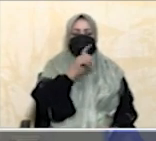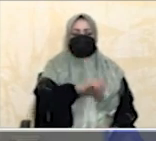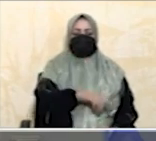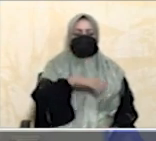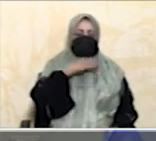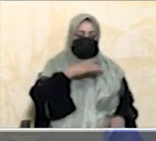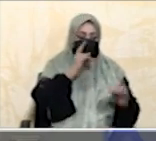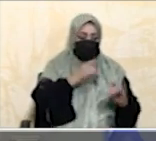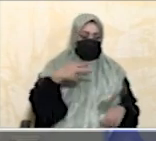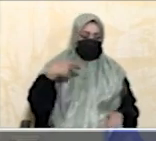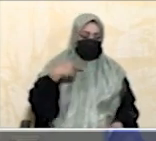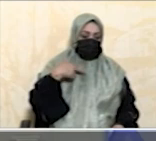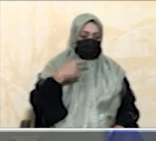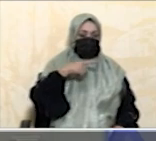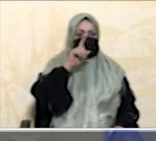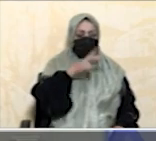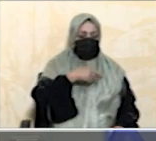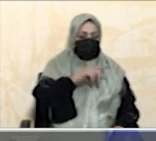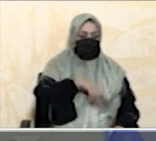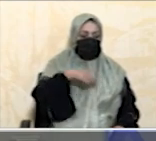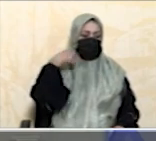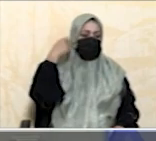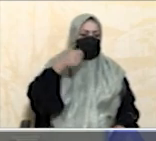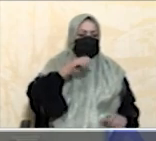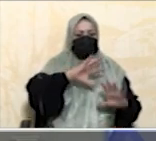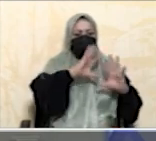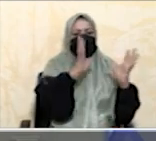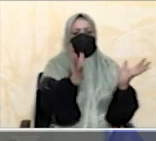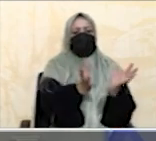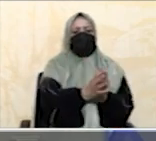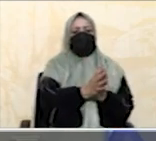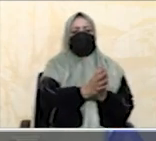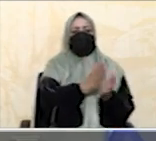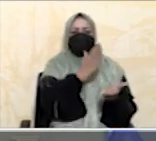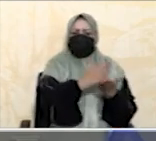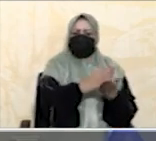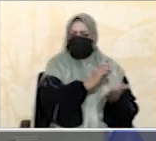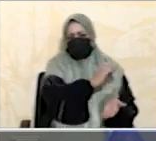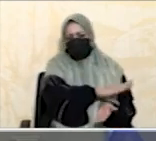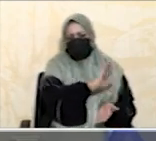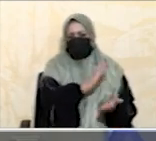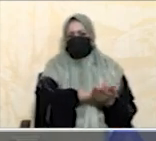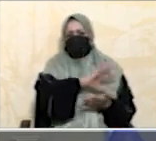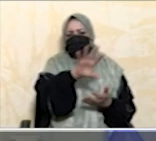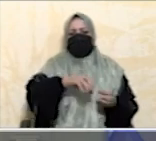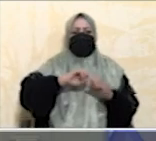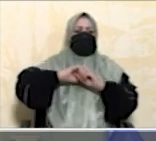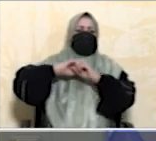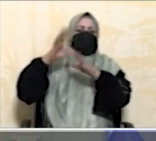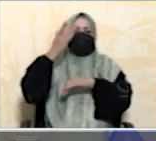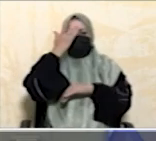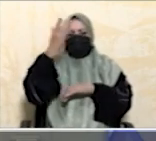لحمها كاملا إذا أردت، أو تبقين شيئا منها لك والباقي تعطينه هدية أو